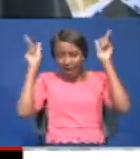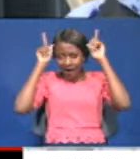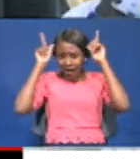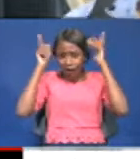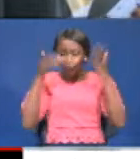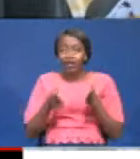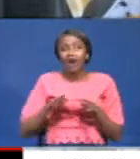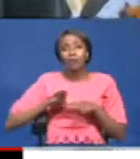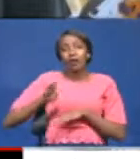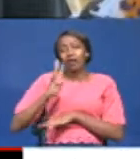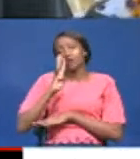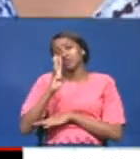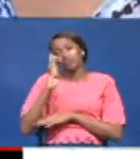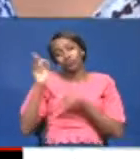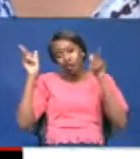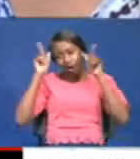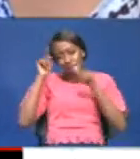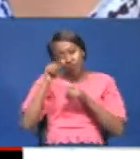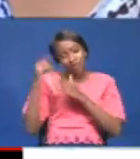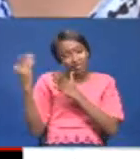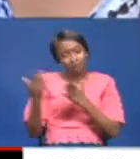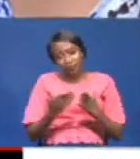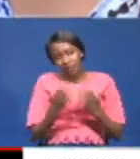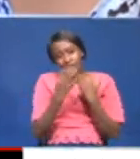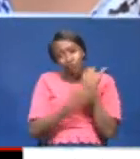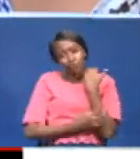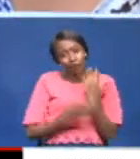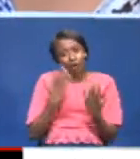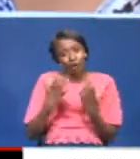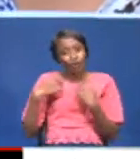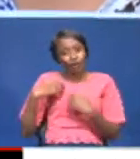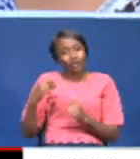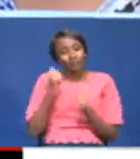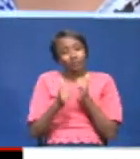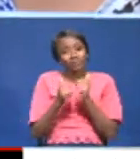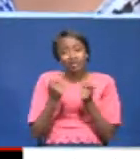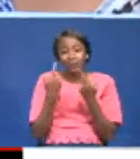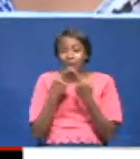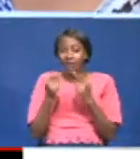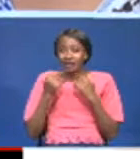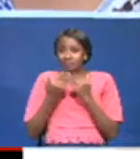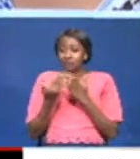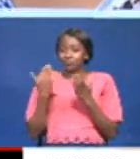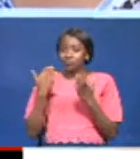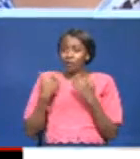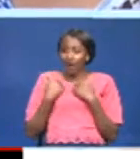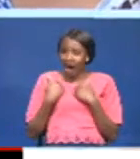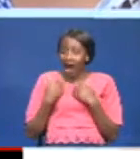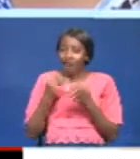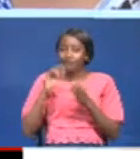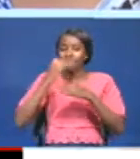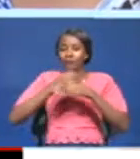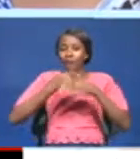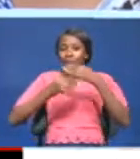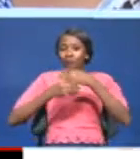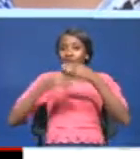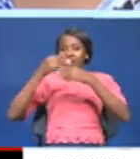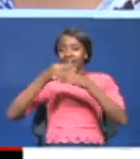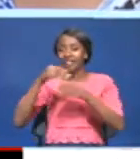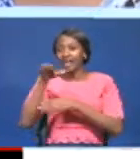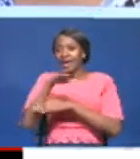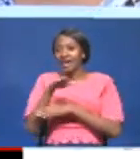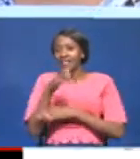huu umetuletea faida ama umetuletea maskini? Na majengo ambayo nilijenga mimi mwenyewe kule sokoni kule pale kadabu pale